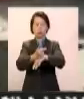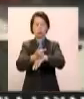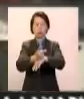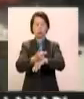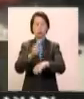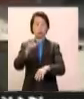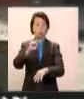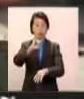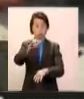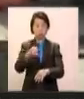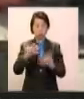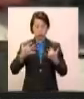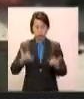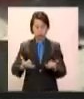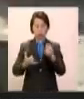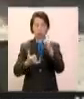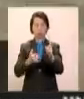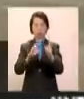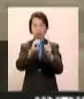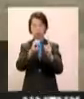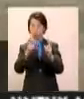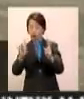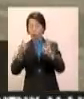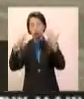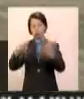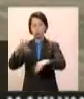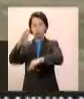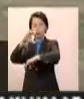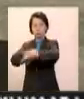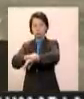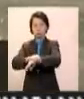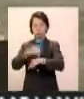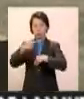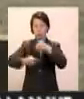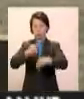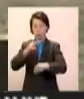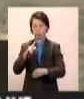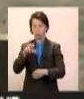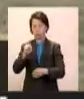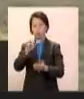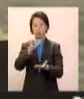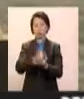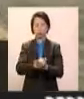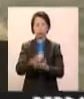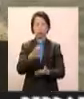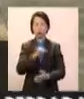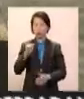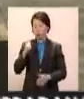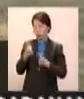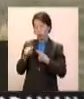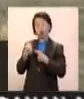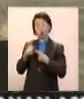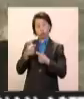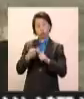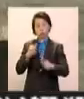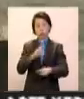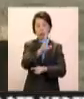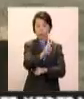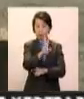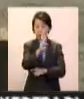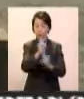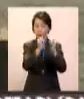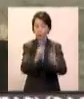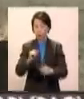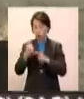Mariaman. Setakat ini, 108 orang telah ditahan berhubung kes tersebut. Sementara itu, 10 daripada 66 individu